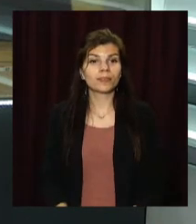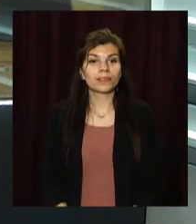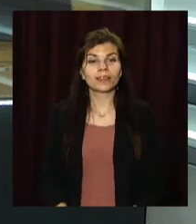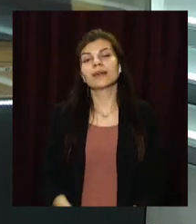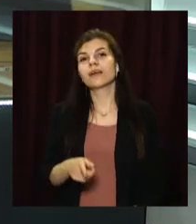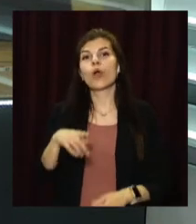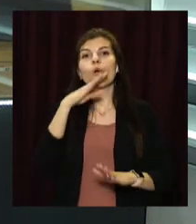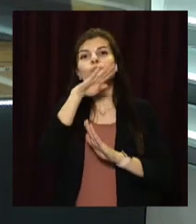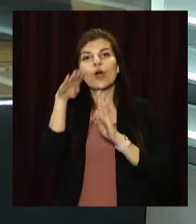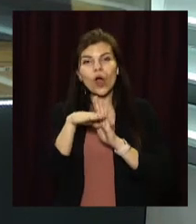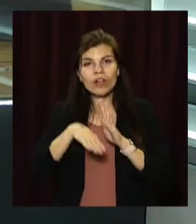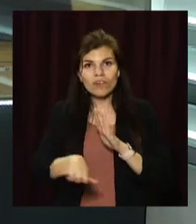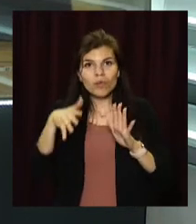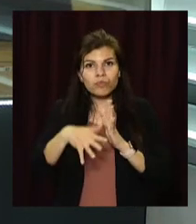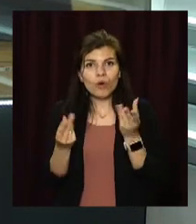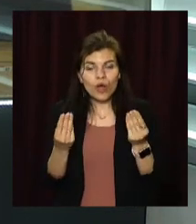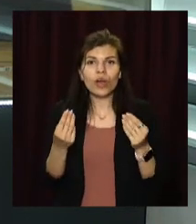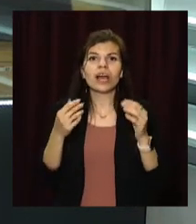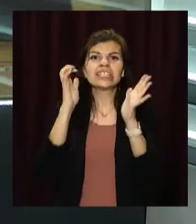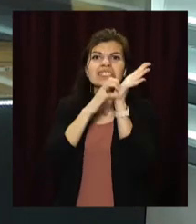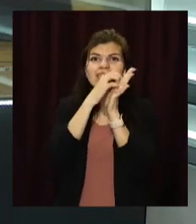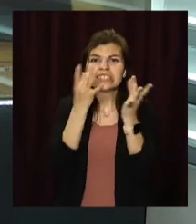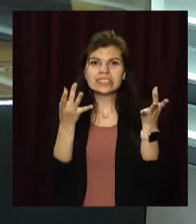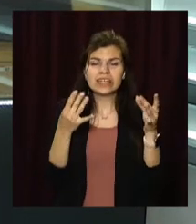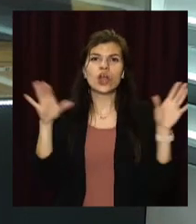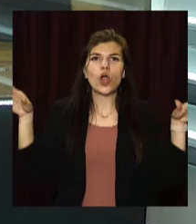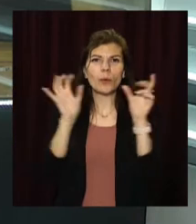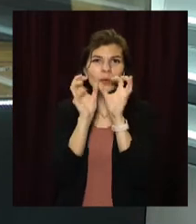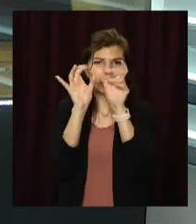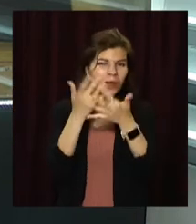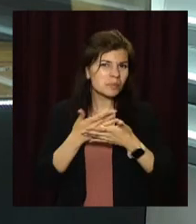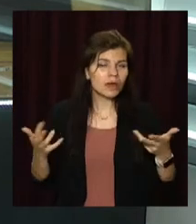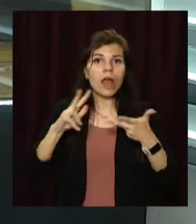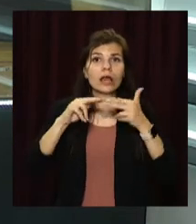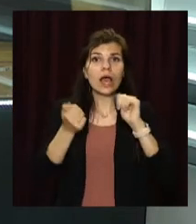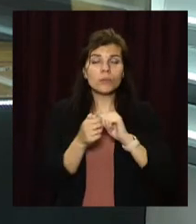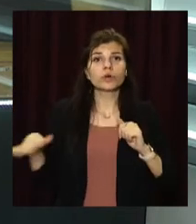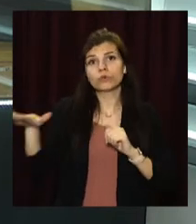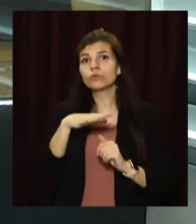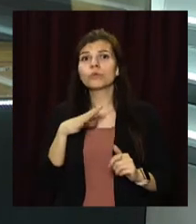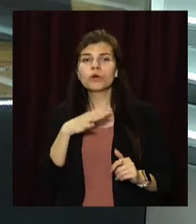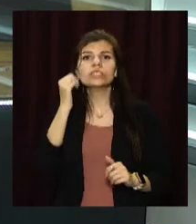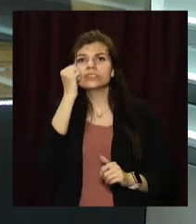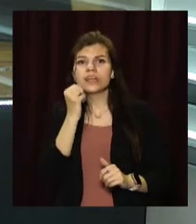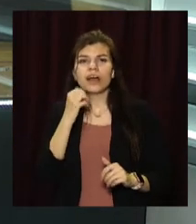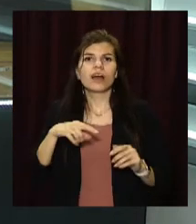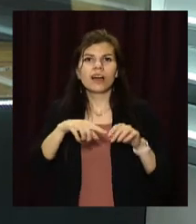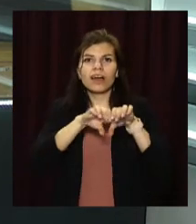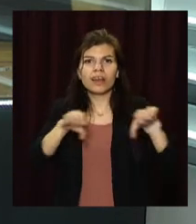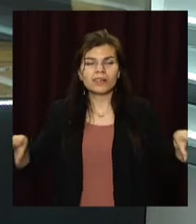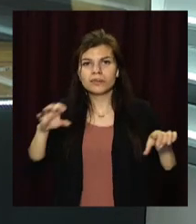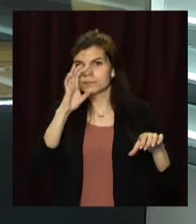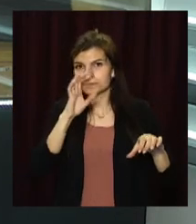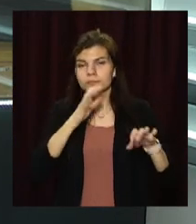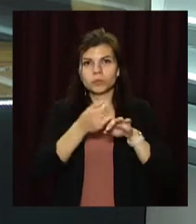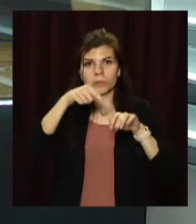Підтоплені підвали, пліснява на стінах та комахи. Мешканці кількох будинків у Кам'янському потерпали через застарілі комунікації.